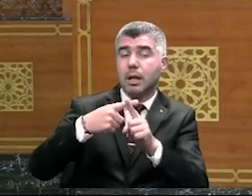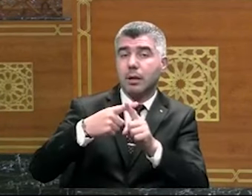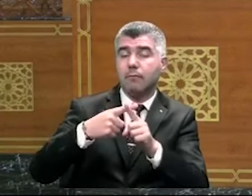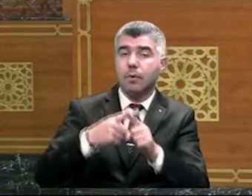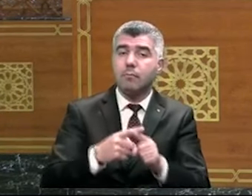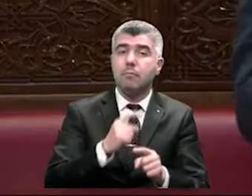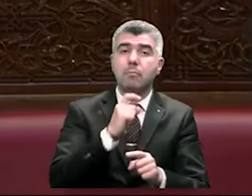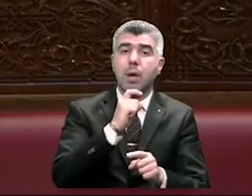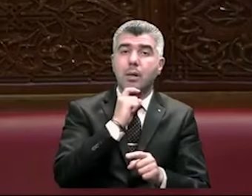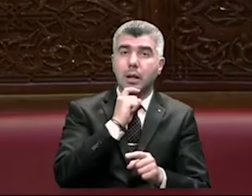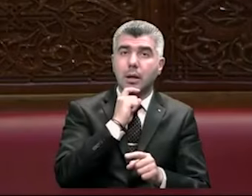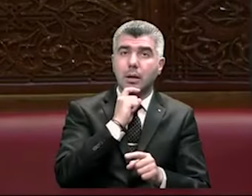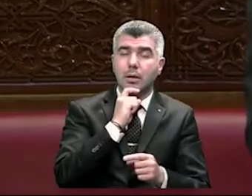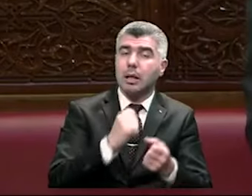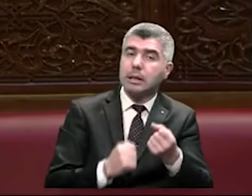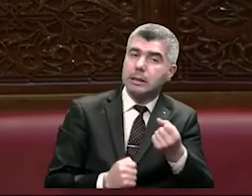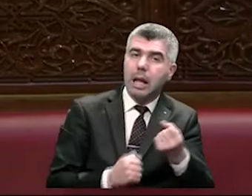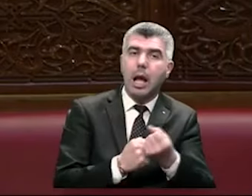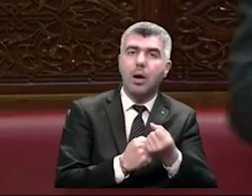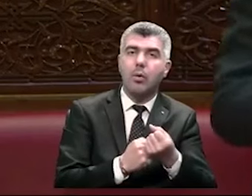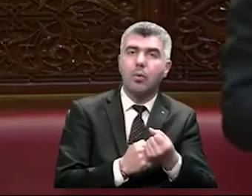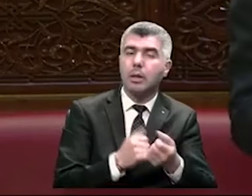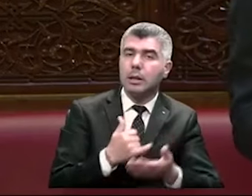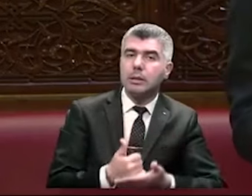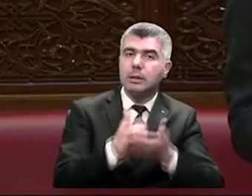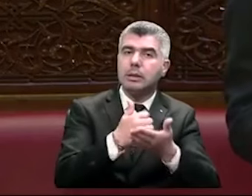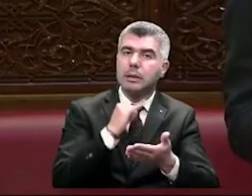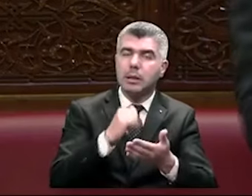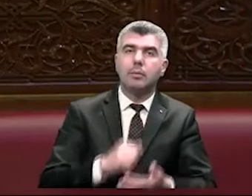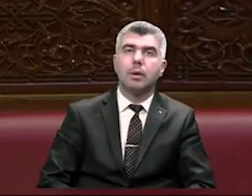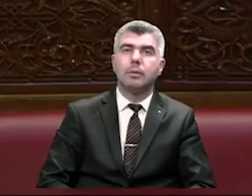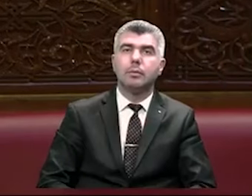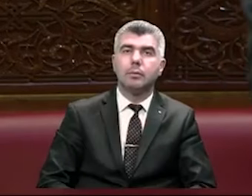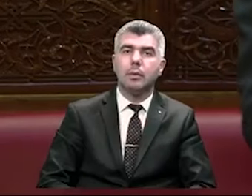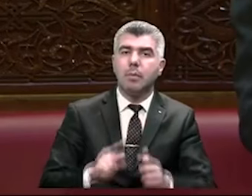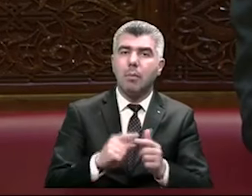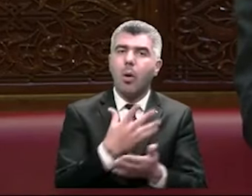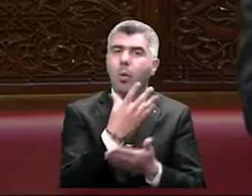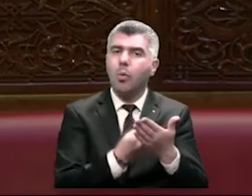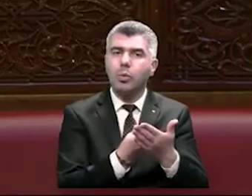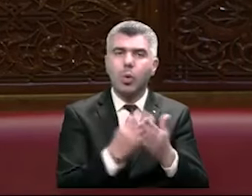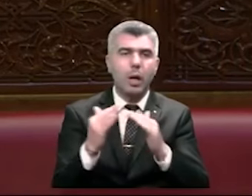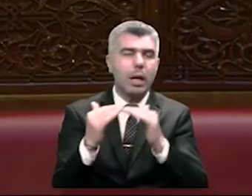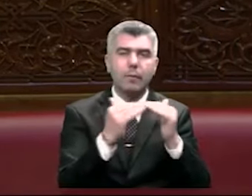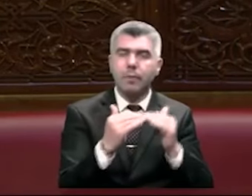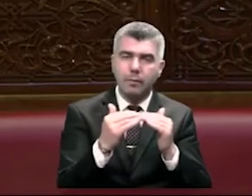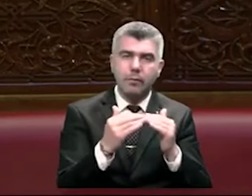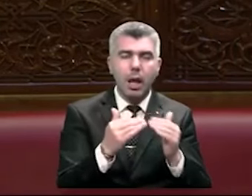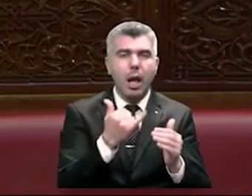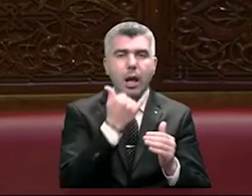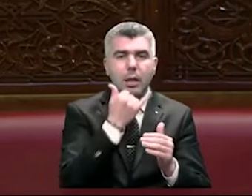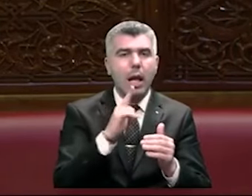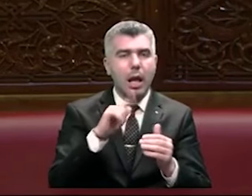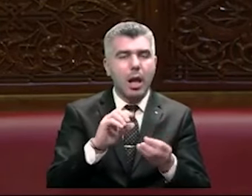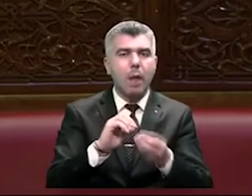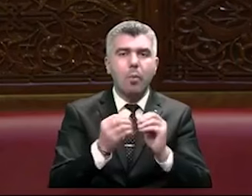زالين بغينا نعاون وندفع كيف ما قال السيد المستشار هذو وليداتنا يقدروا يغلطوا